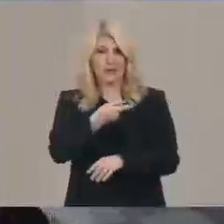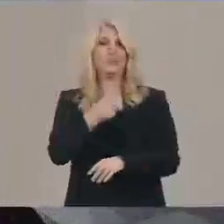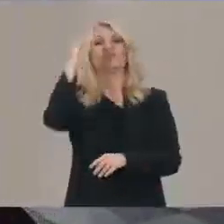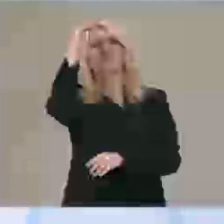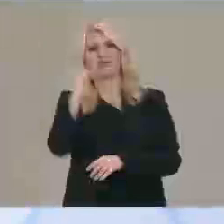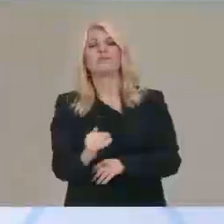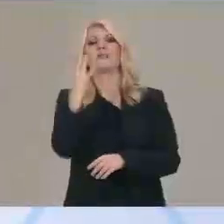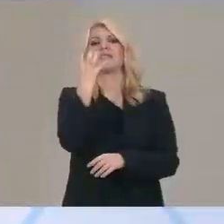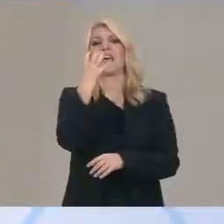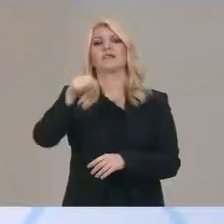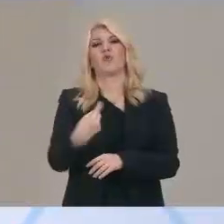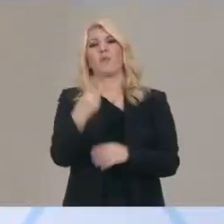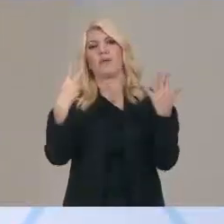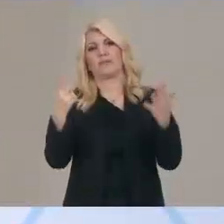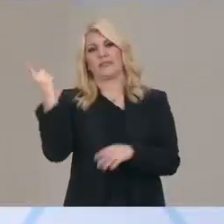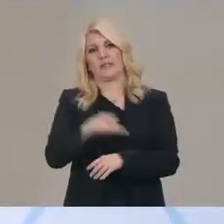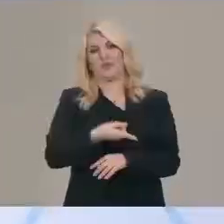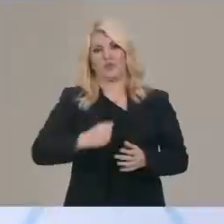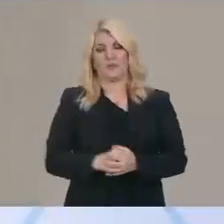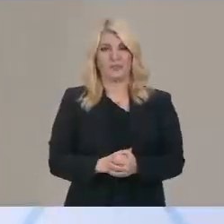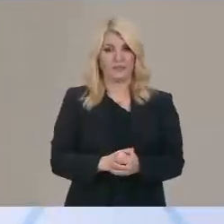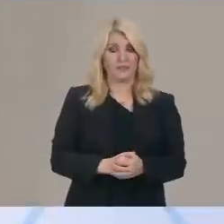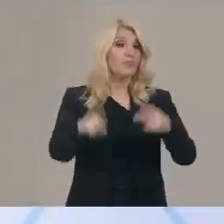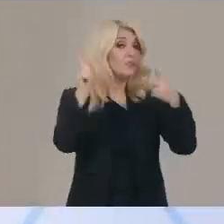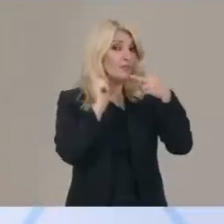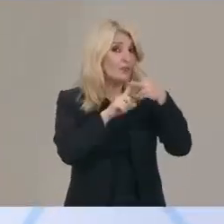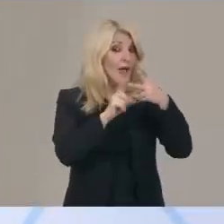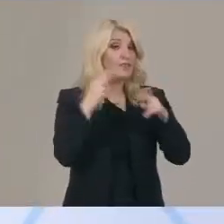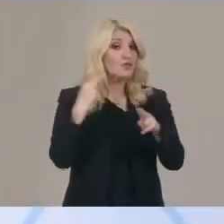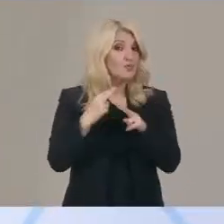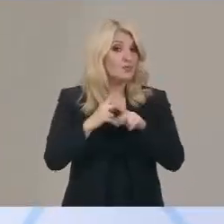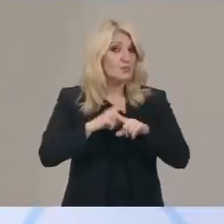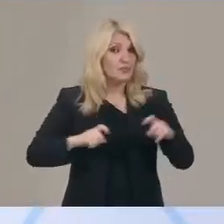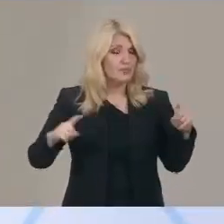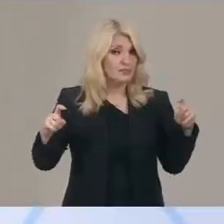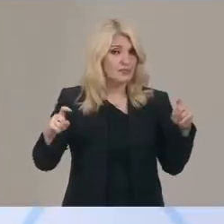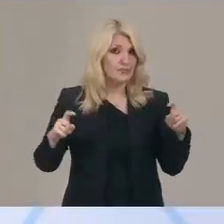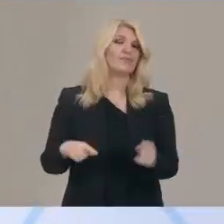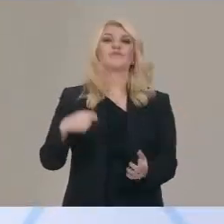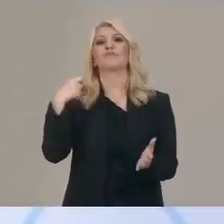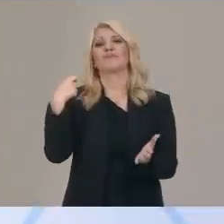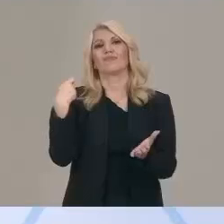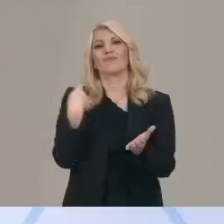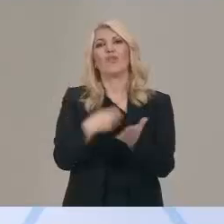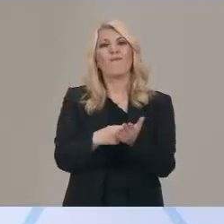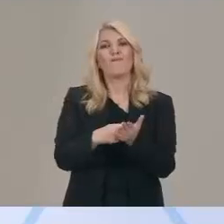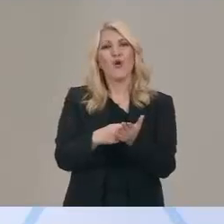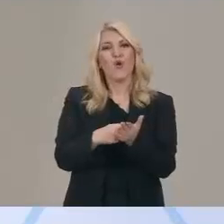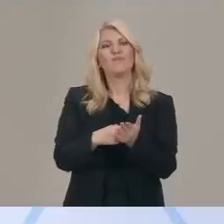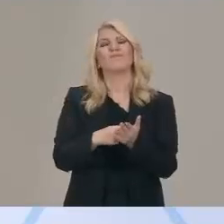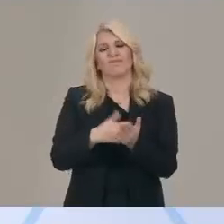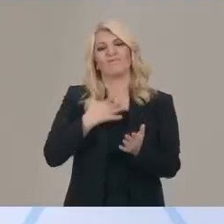40,7%. Την ίδια στιγμή ο άλλος άξονας είναι η φορολογική δικαιοσύνη. Να